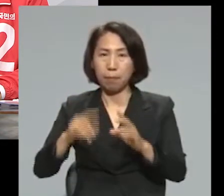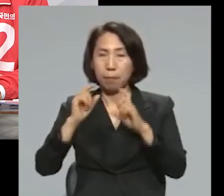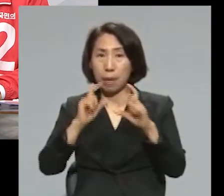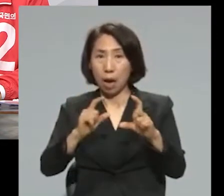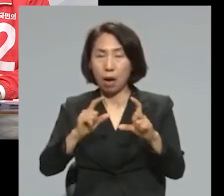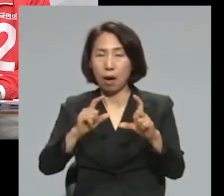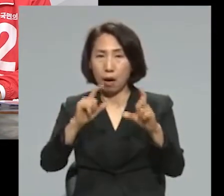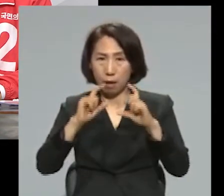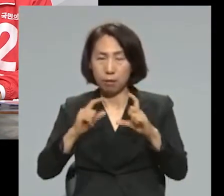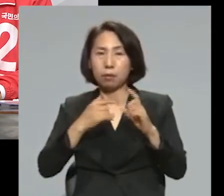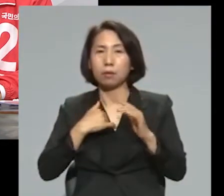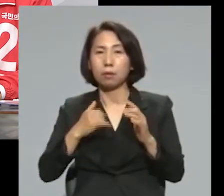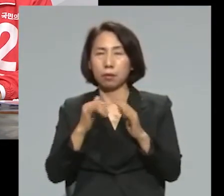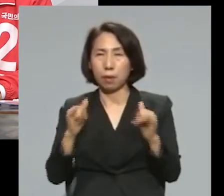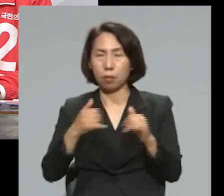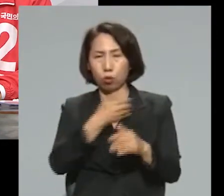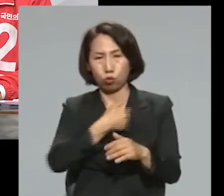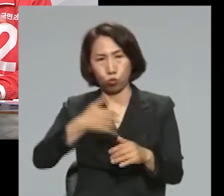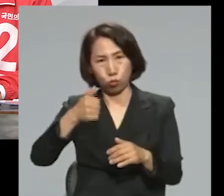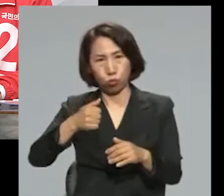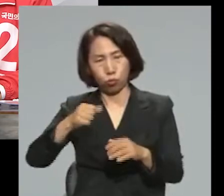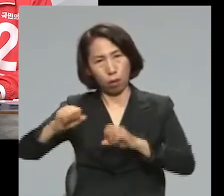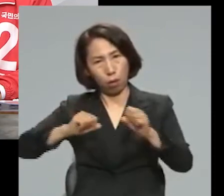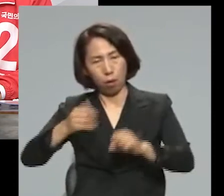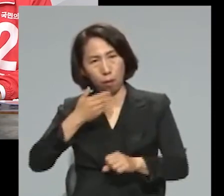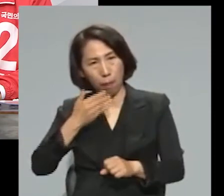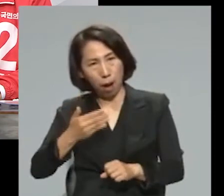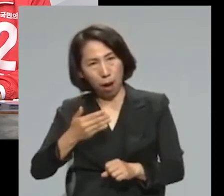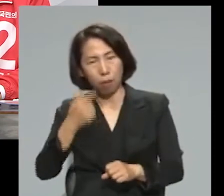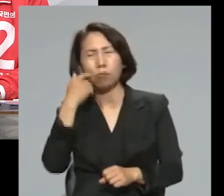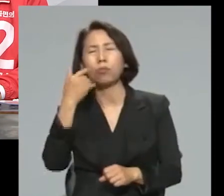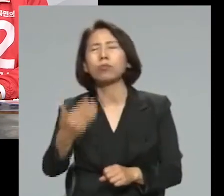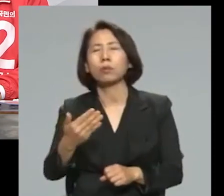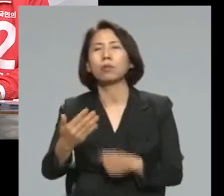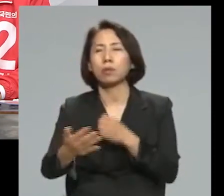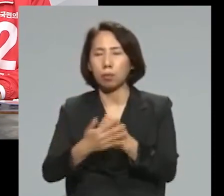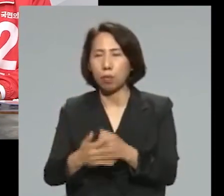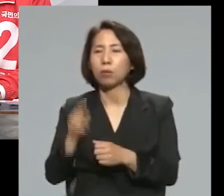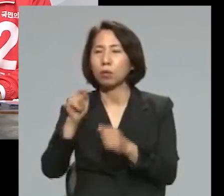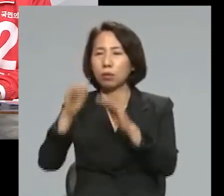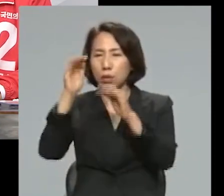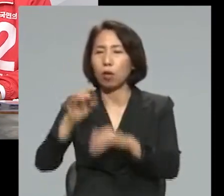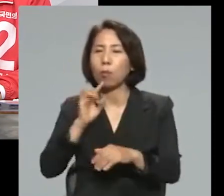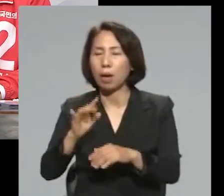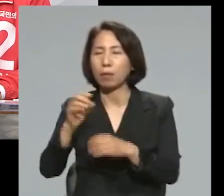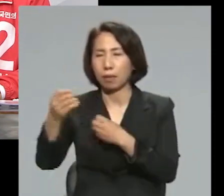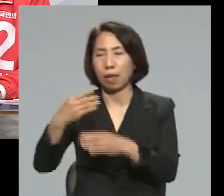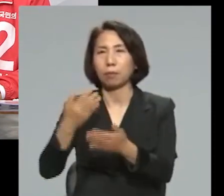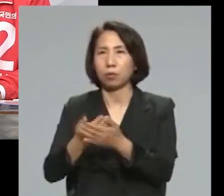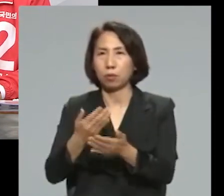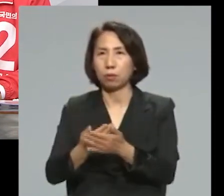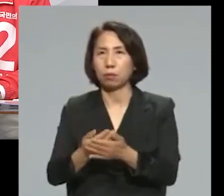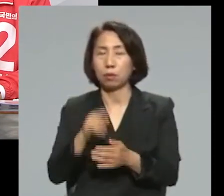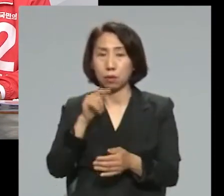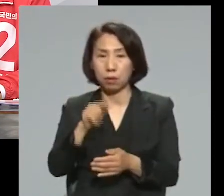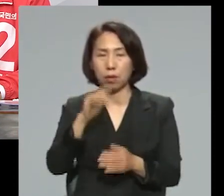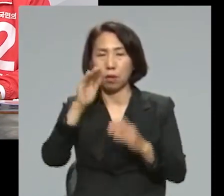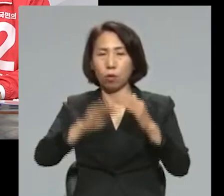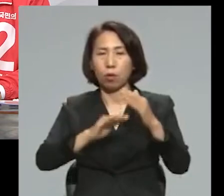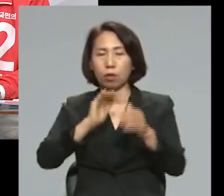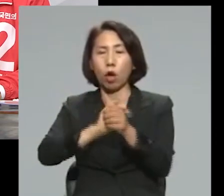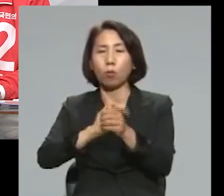분이 군수의 직무를 수행할 수 있다고 생각하는지를 물었으니 그 부분만 답변해 주시기 바랍니다. 예, 그거는 충분하게 경북도당에서 공심위를